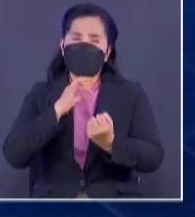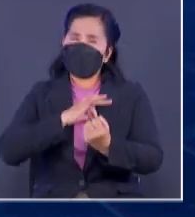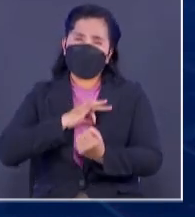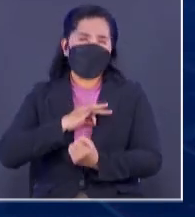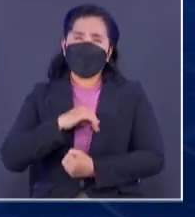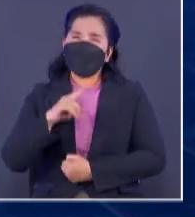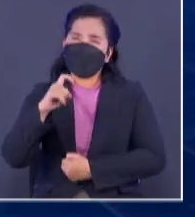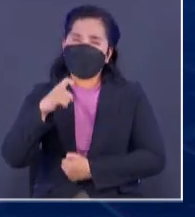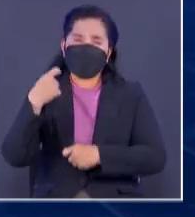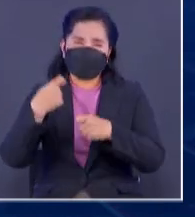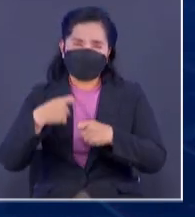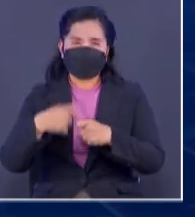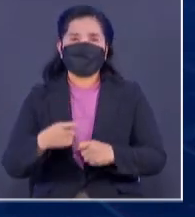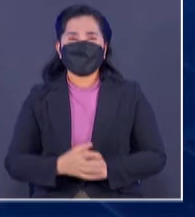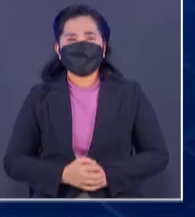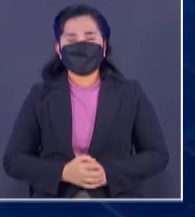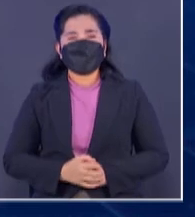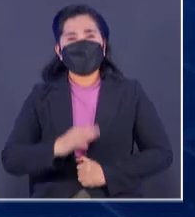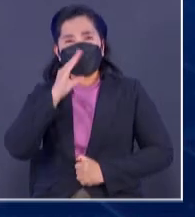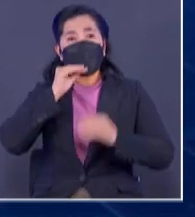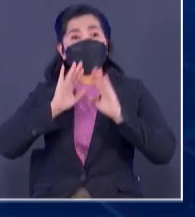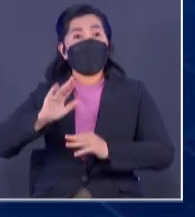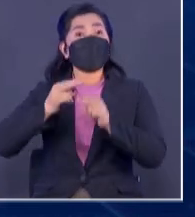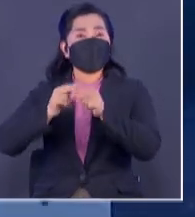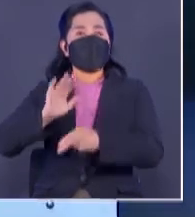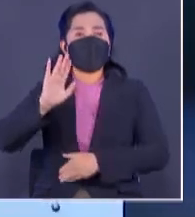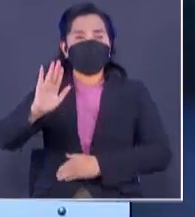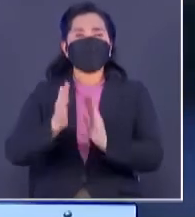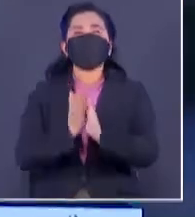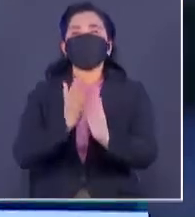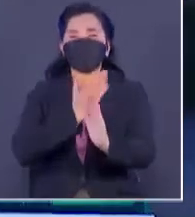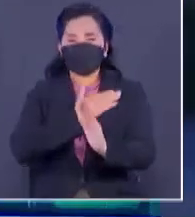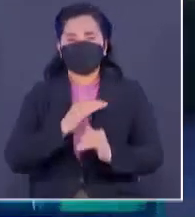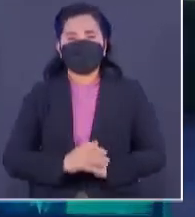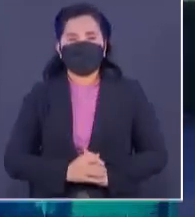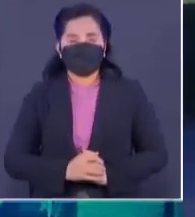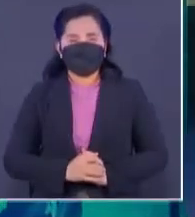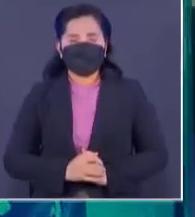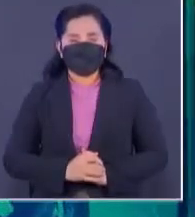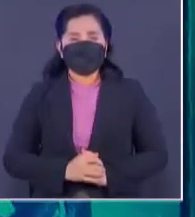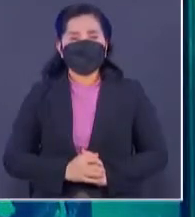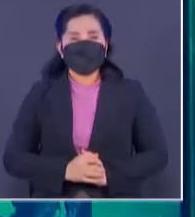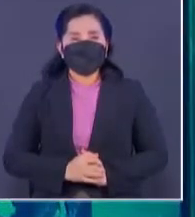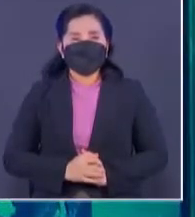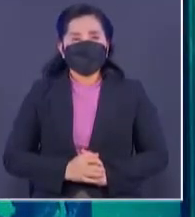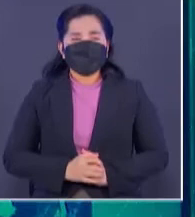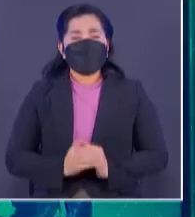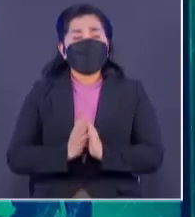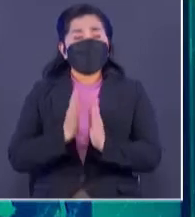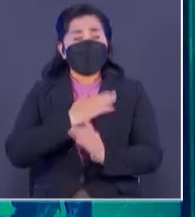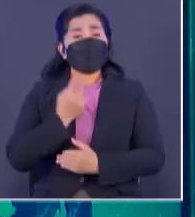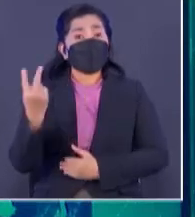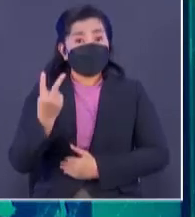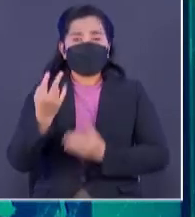ครับ นะคะก็ตามสไตล์ท่านเลยนะคะ ครับคือเรื่องนี้นะครับต้องบอกว่าพศจริงๆแล้วเนี่ยณวัน